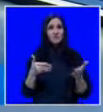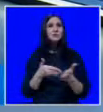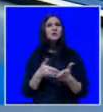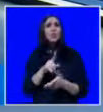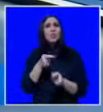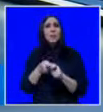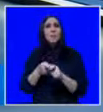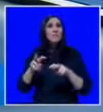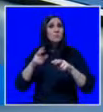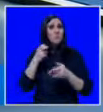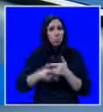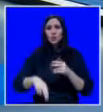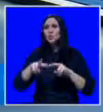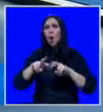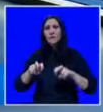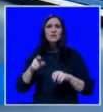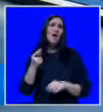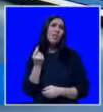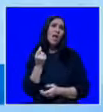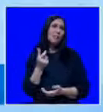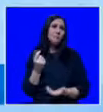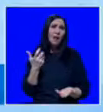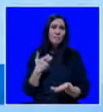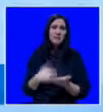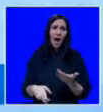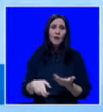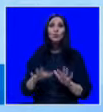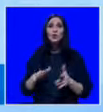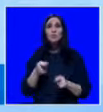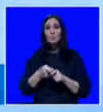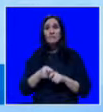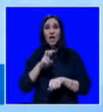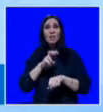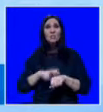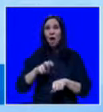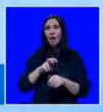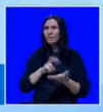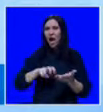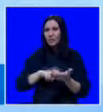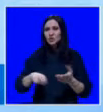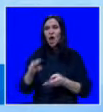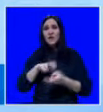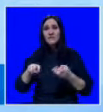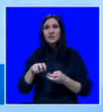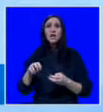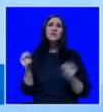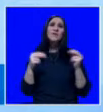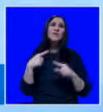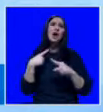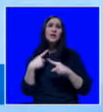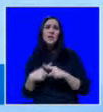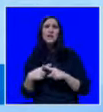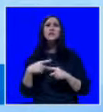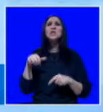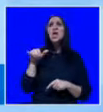не им направят ревизия просто? Това е най-елементарното нещо. Правите една данъчна ревизия на съветника Хикс, съветника Игрек, Копринков, който ще да е.